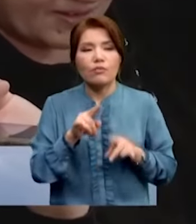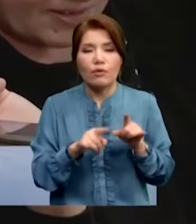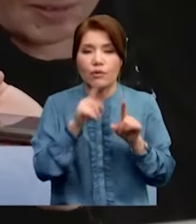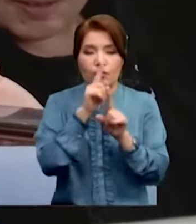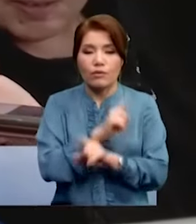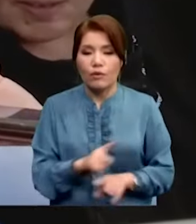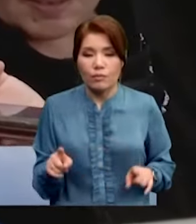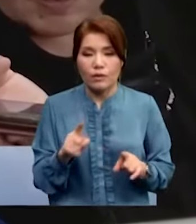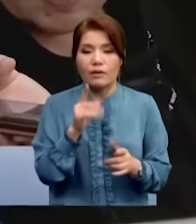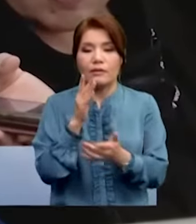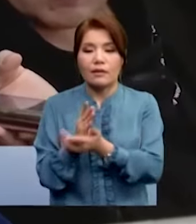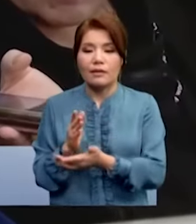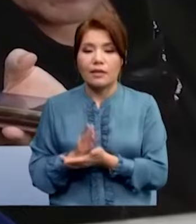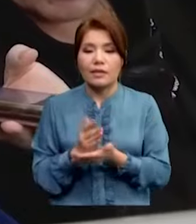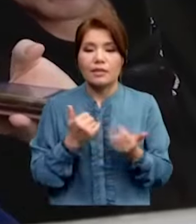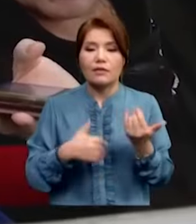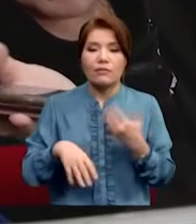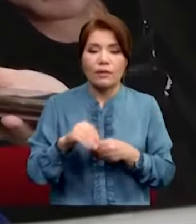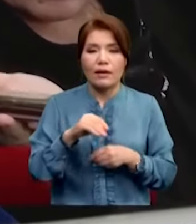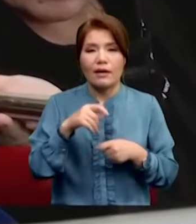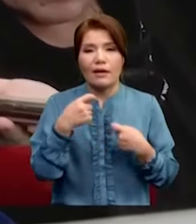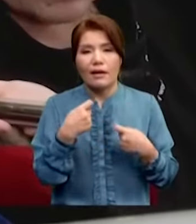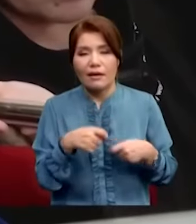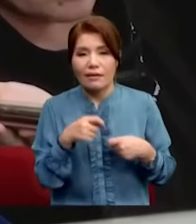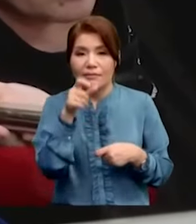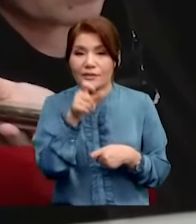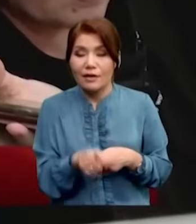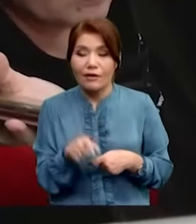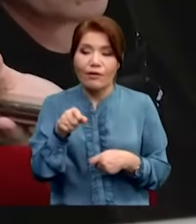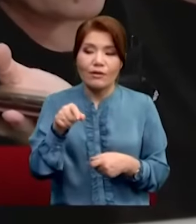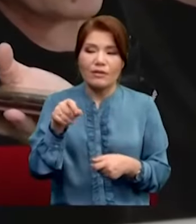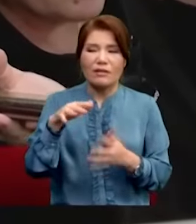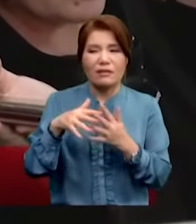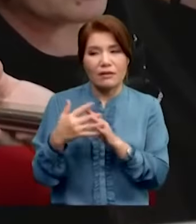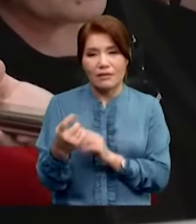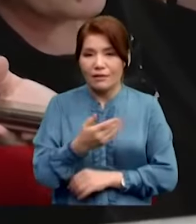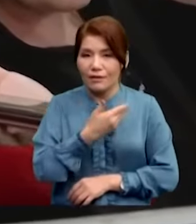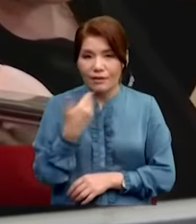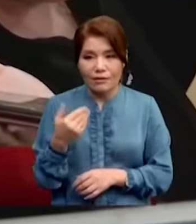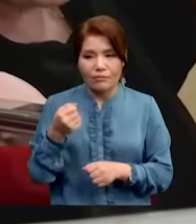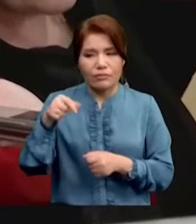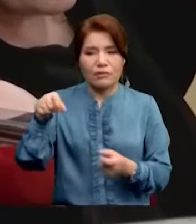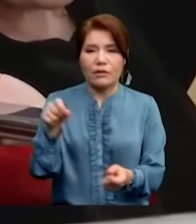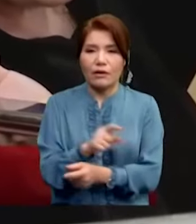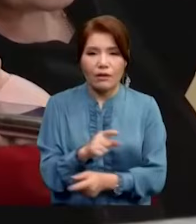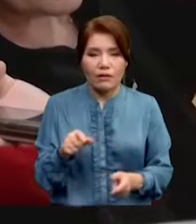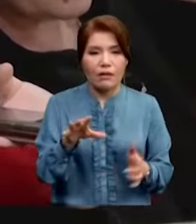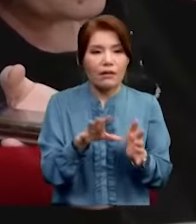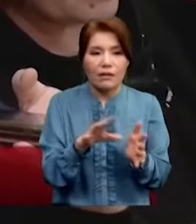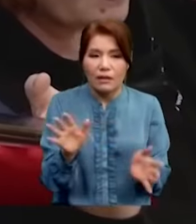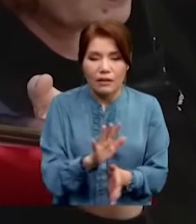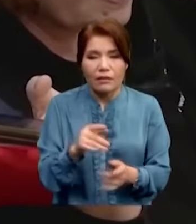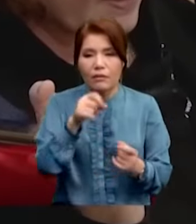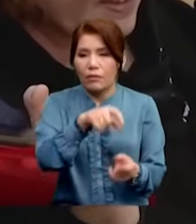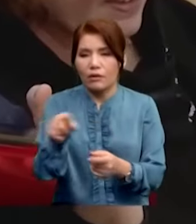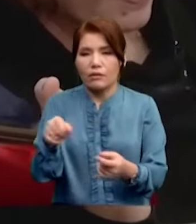этого существует. Сейчас мы изберем экономиста, мы скажем, но он не сельхозник. Изберем сельхозника, мы скажем, он не энергетик.